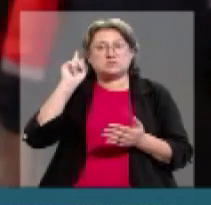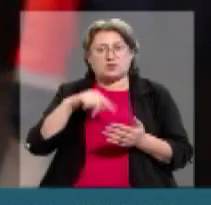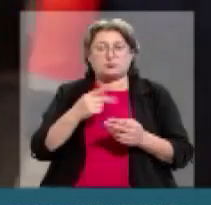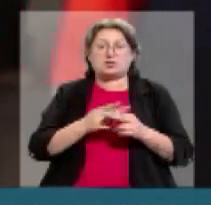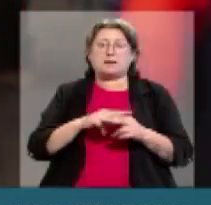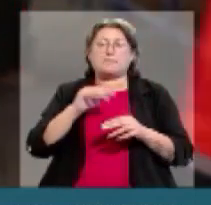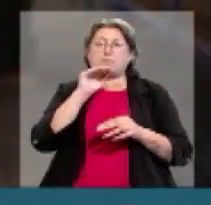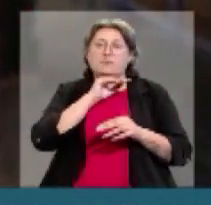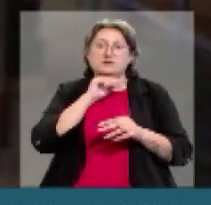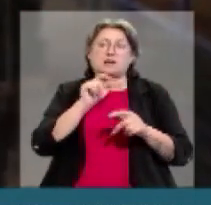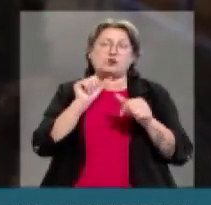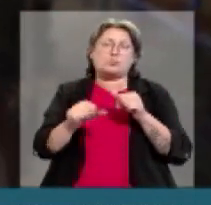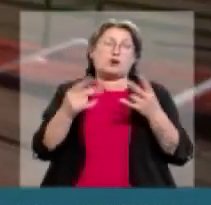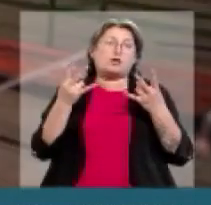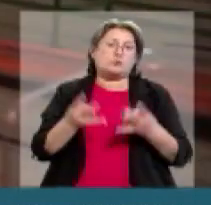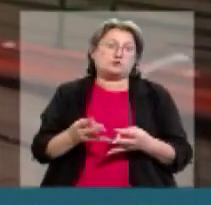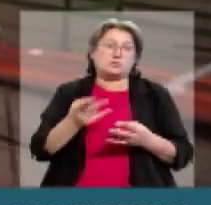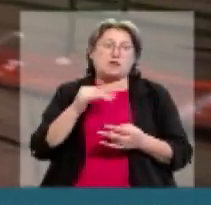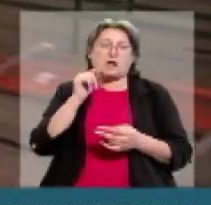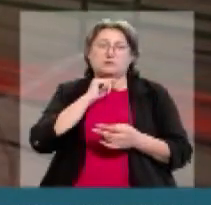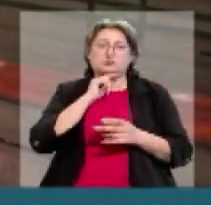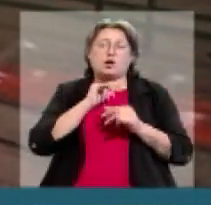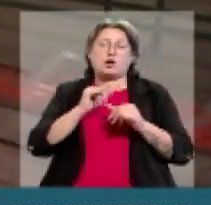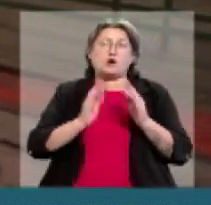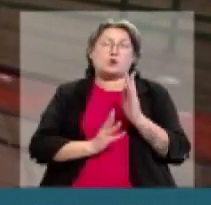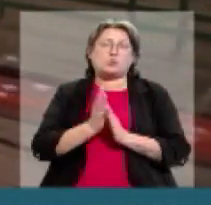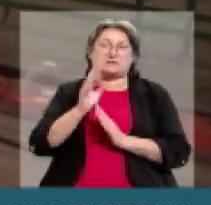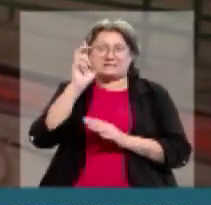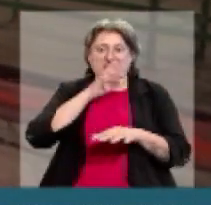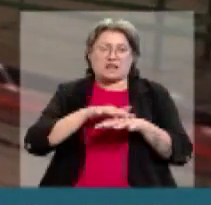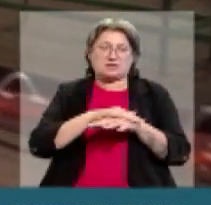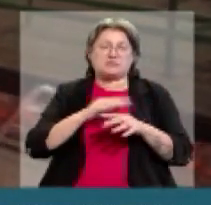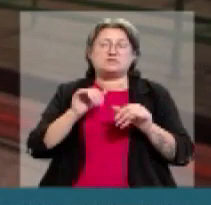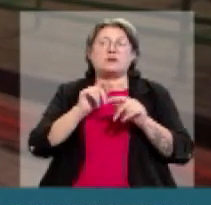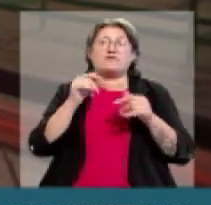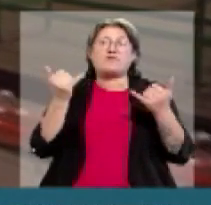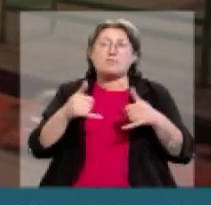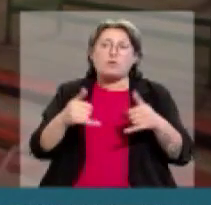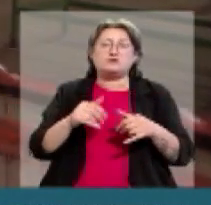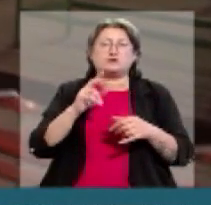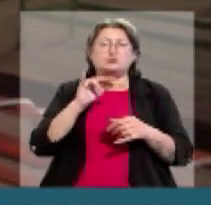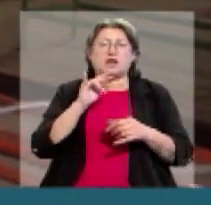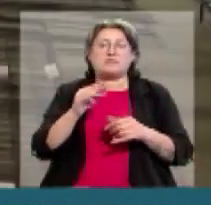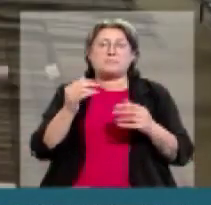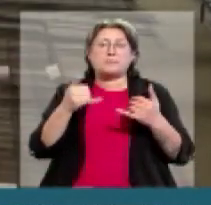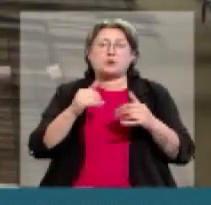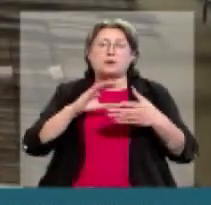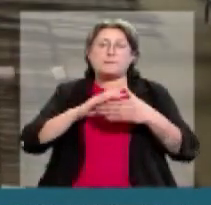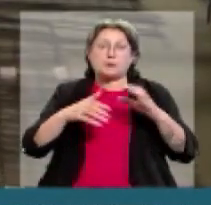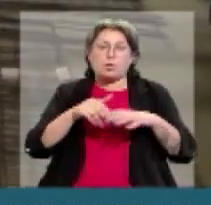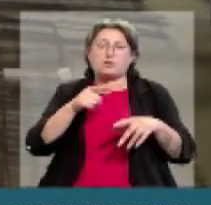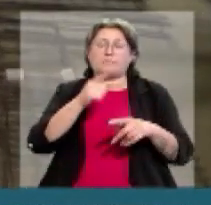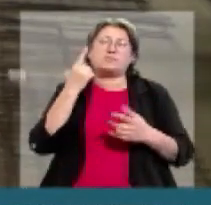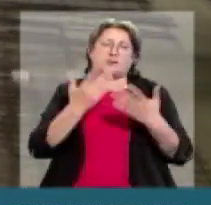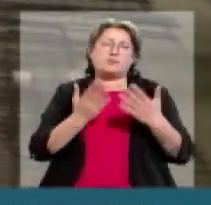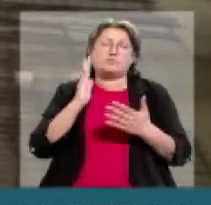знают, эти профессии особо нужны для экономического роста страны. Созданные формовщиком Данияром Хусаиновым бетонные блоки